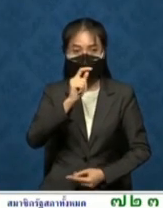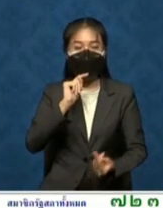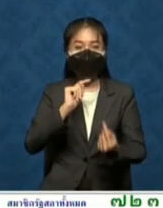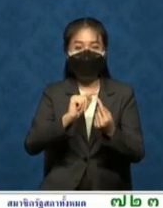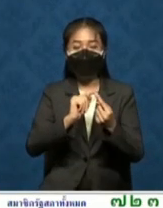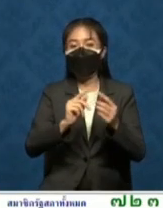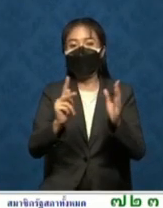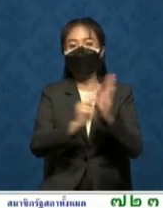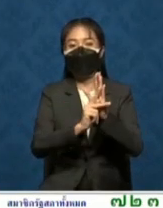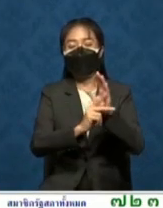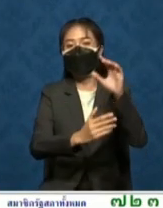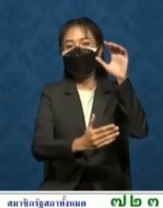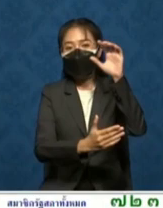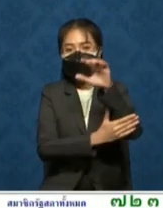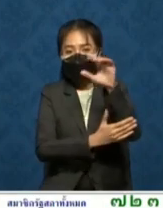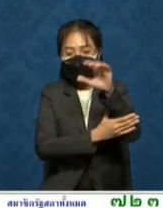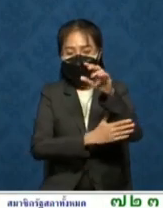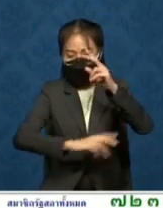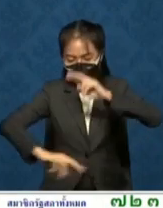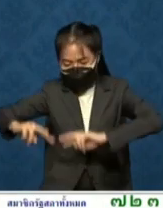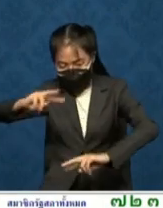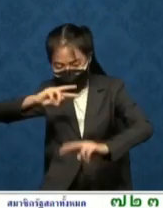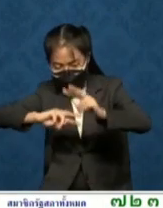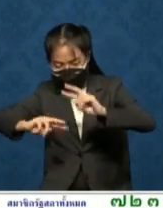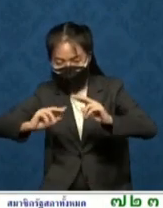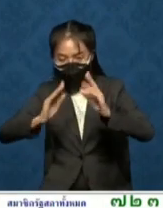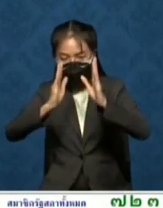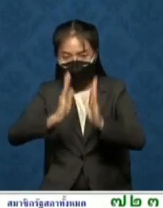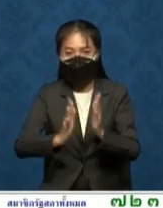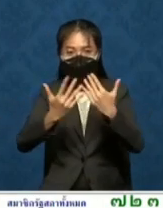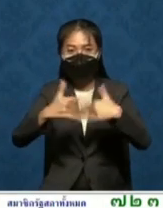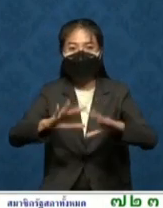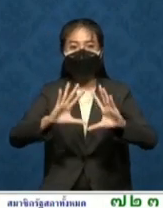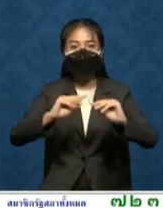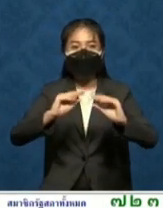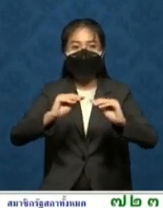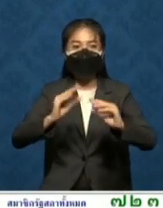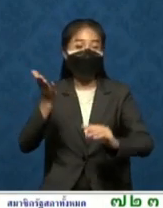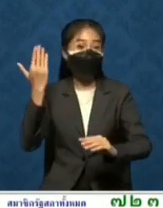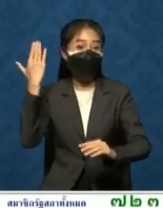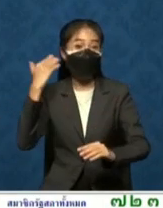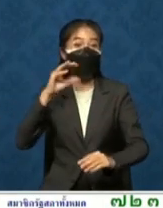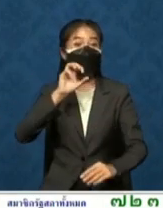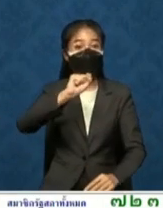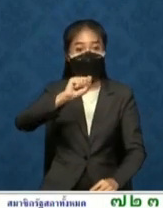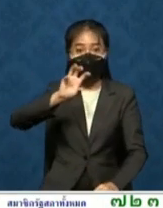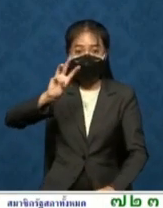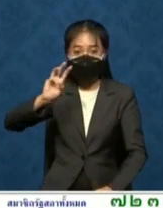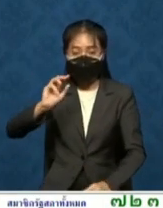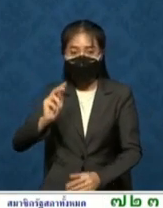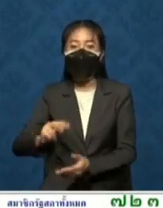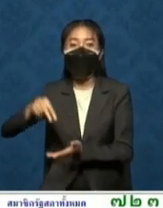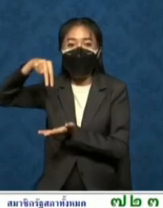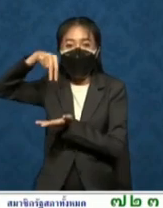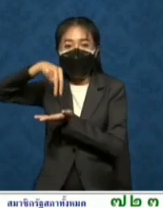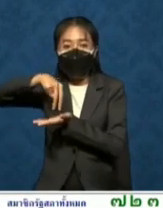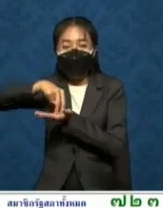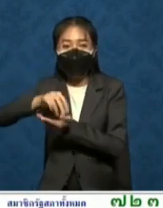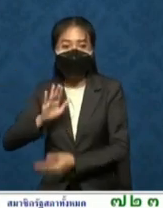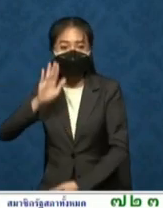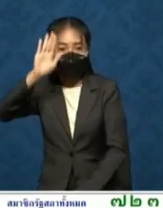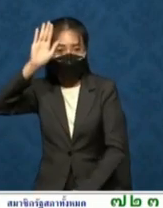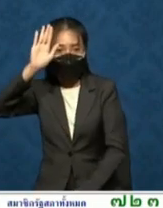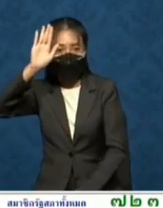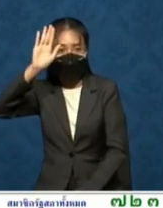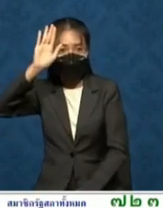ที่จะต้องควบคุมดูแลนะครับทีนี้ผู้ประท้วงเมื่อสักครู่เป็นสวแล้วก็ลุกขึ้นมาพูดเนี่ยก็ไม่อ้างว่า